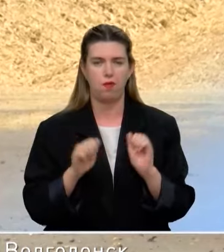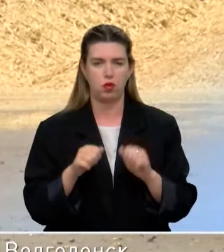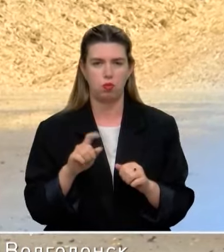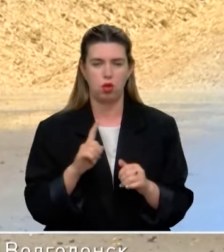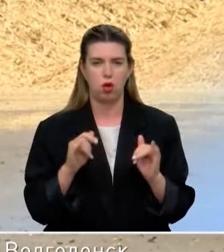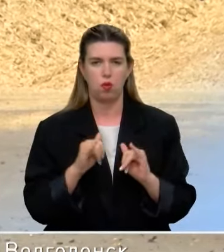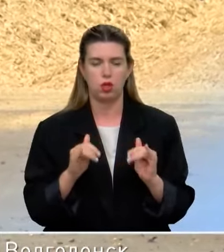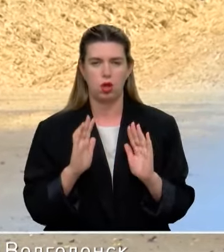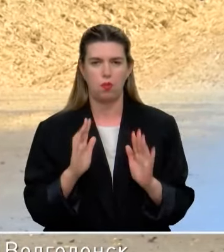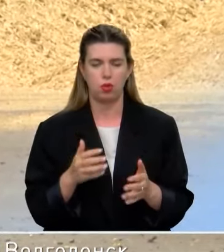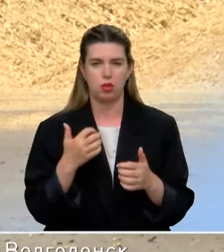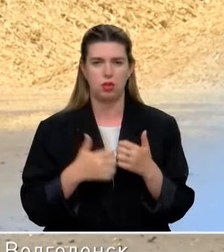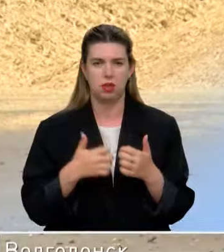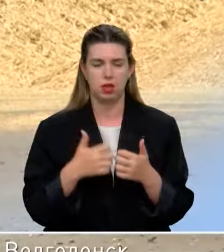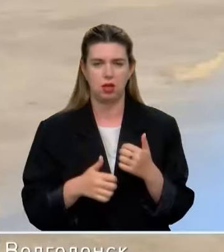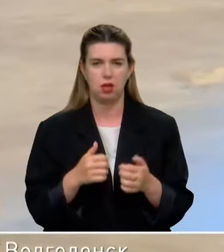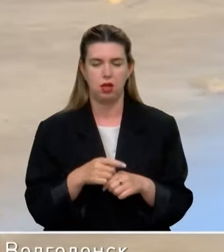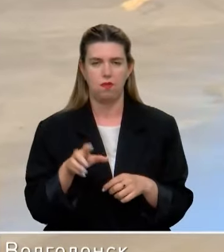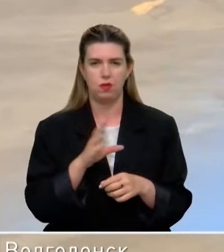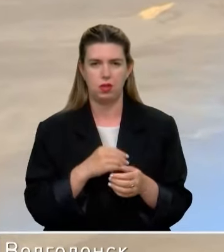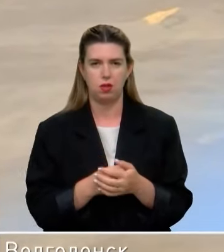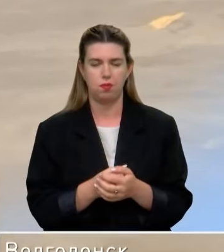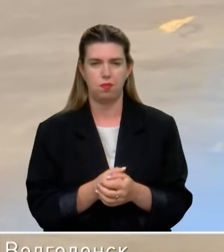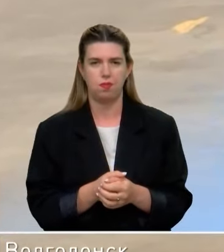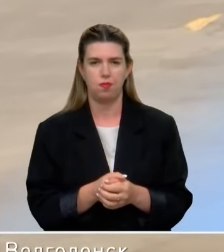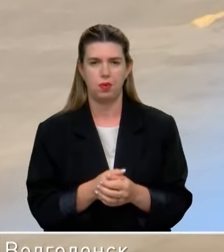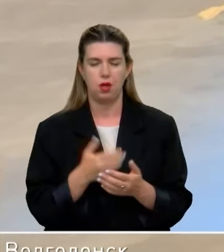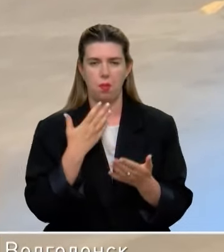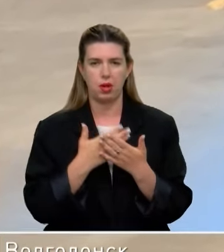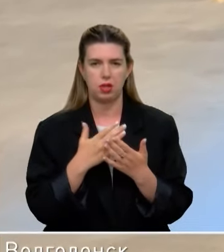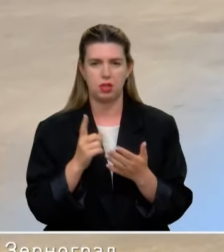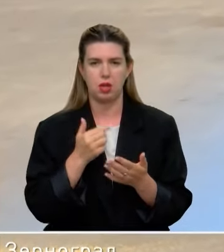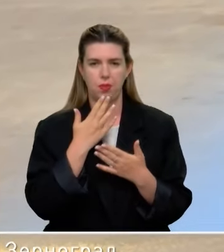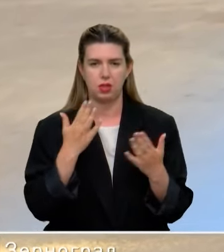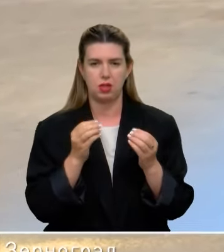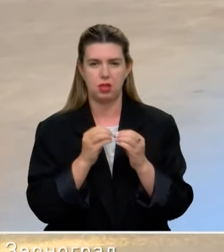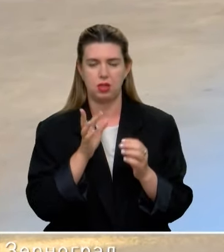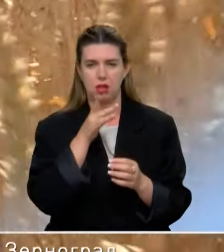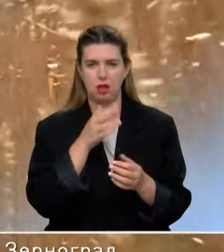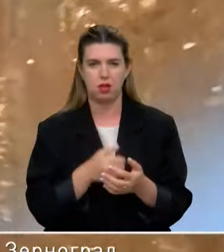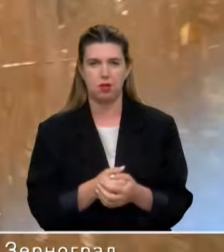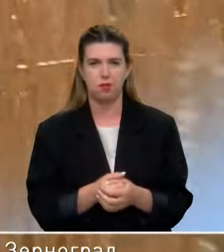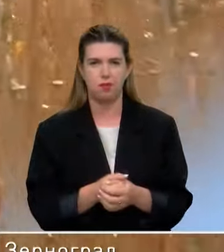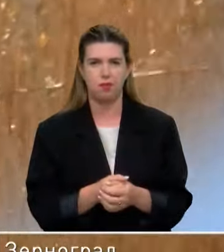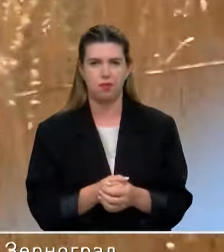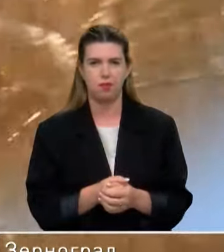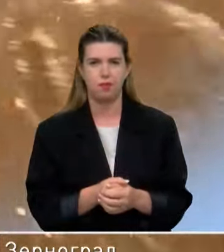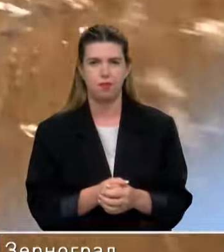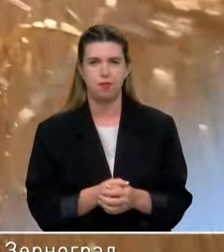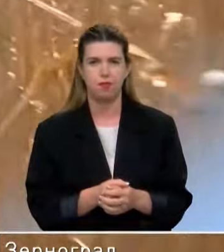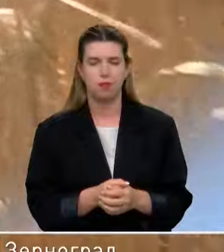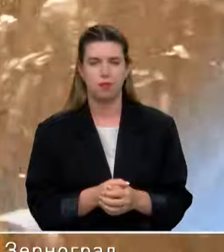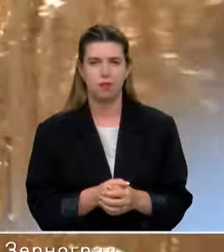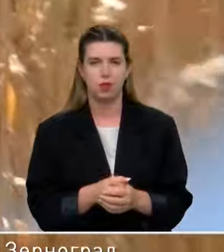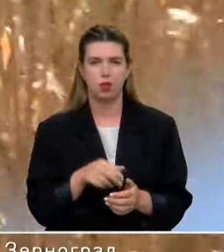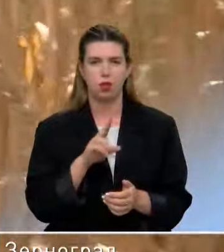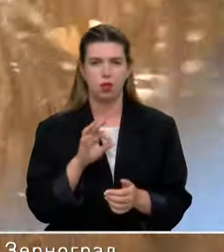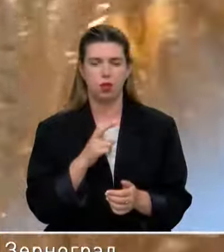что урожай будет средним не выбиваю из результатов за последние 10 лет Владимир карловский Маргарита Акулова